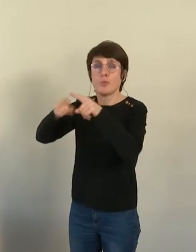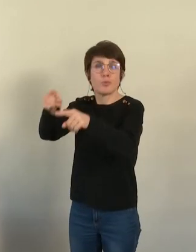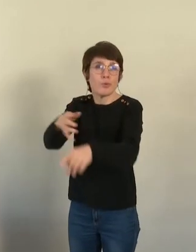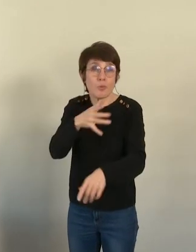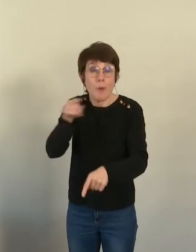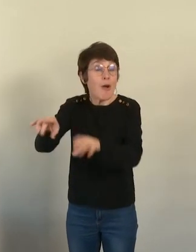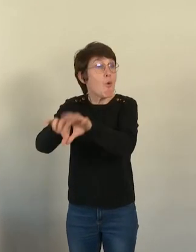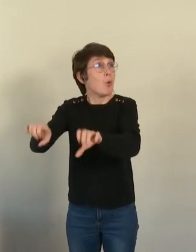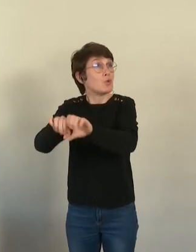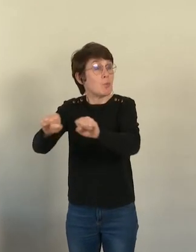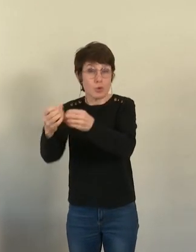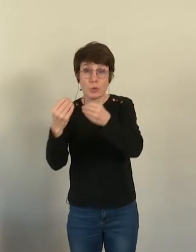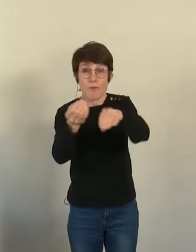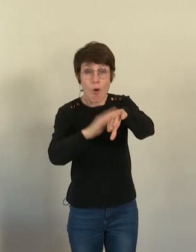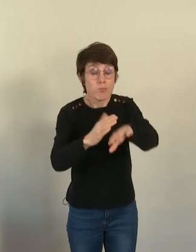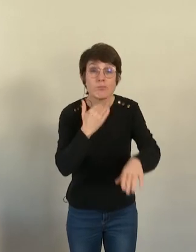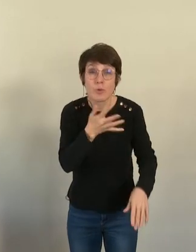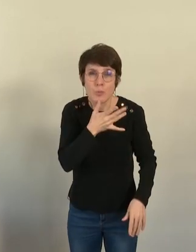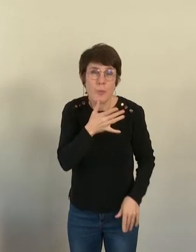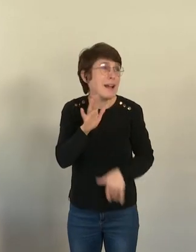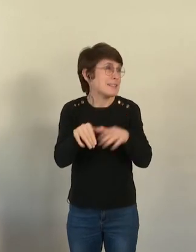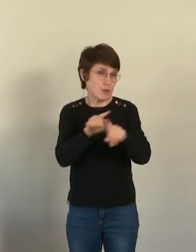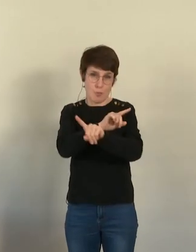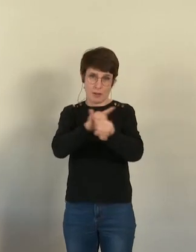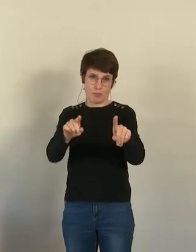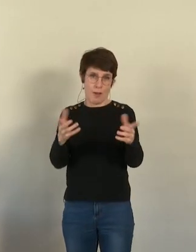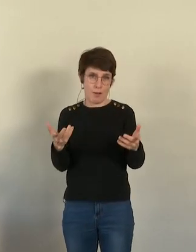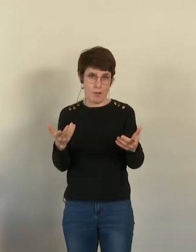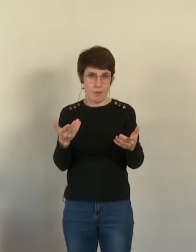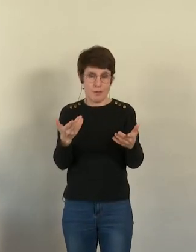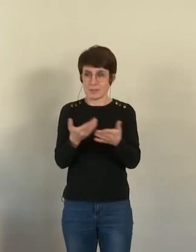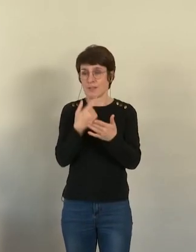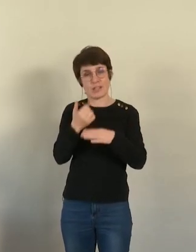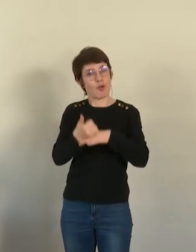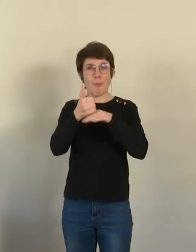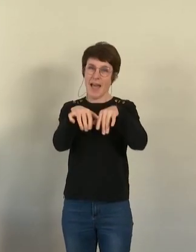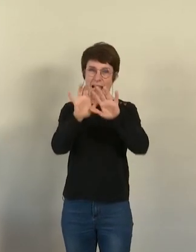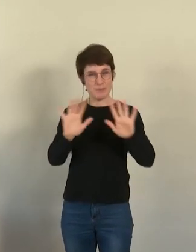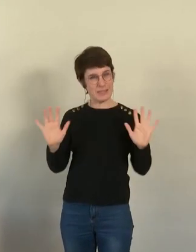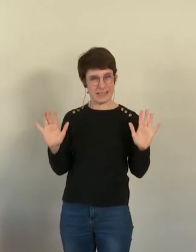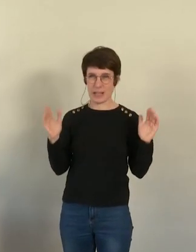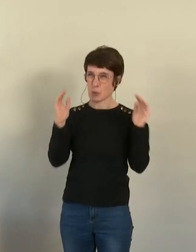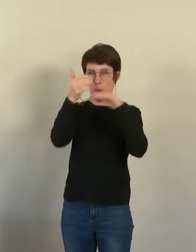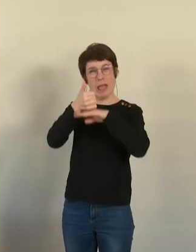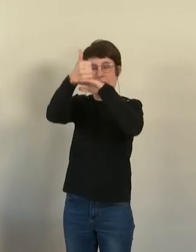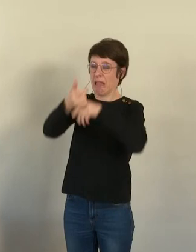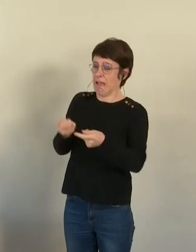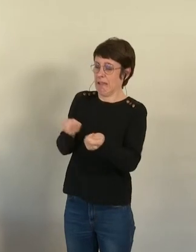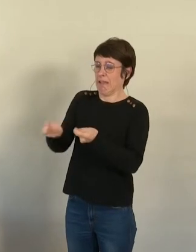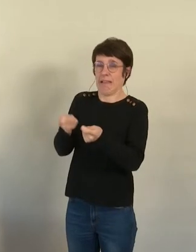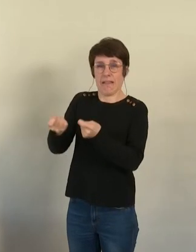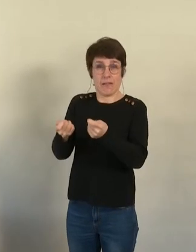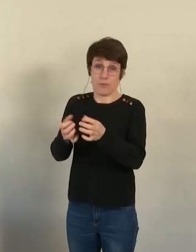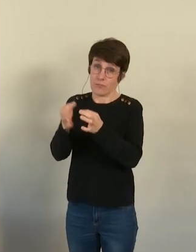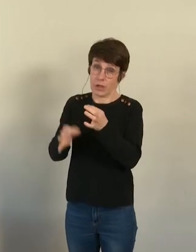vendent pas ça ne marche jamais c'est ce qu'on appelle l'économie administrée vous savez les résultat qu'elle a produit dans les pays où vos